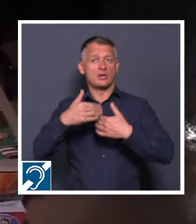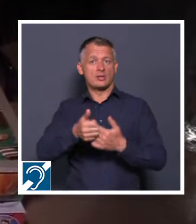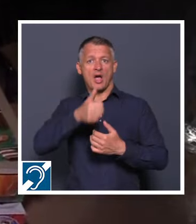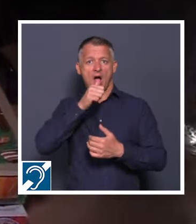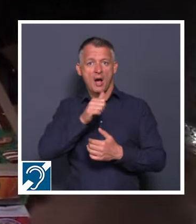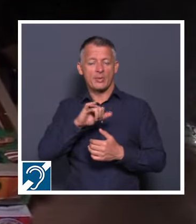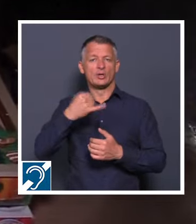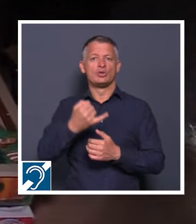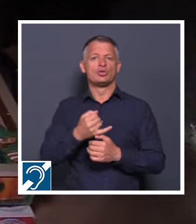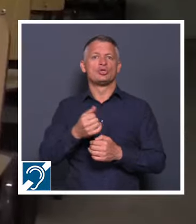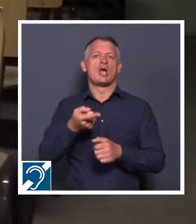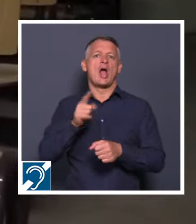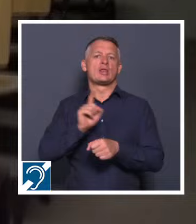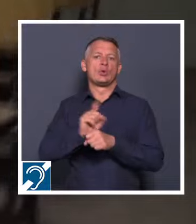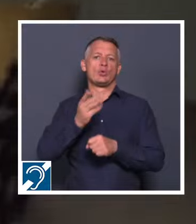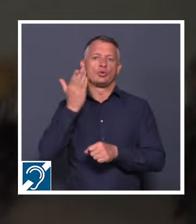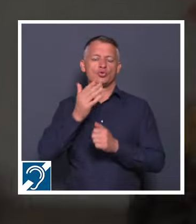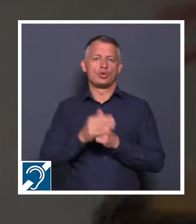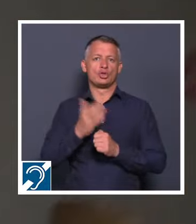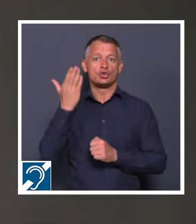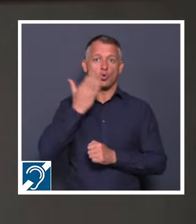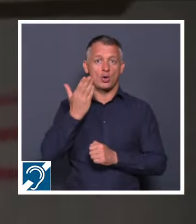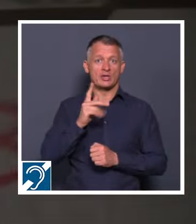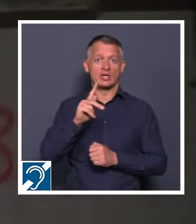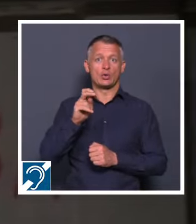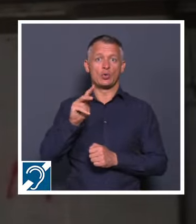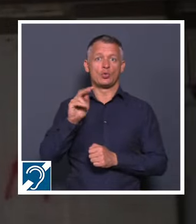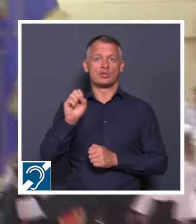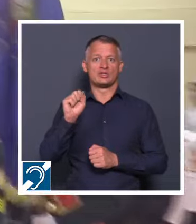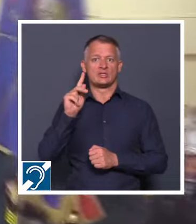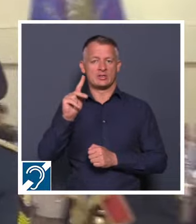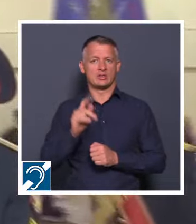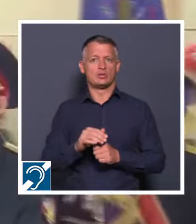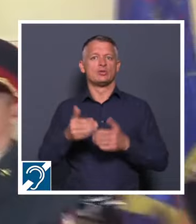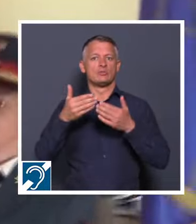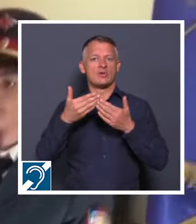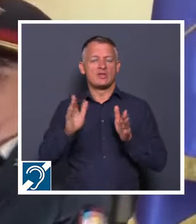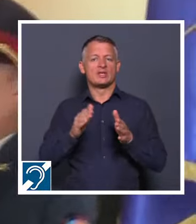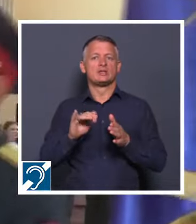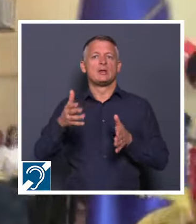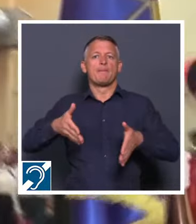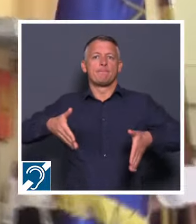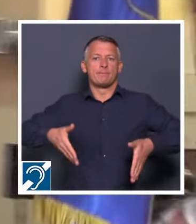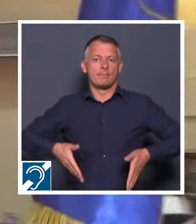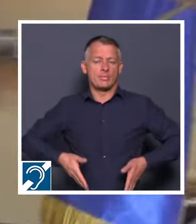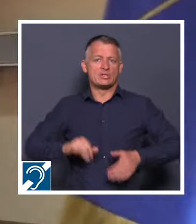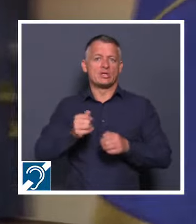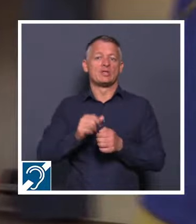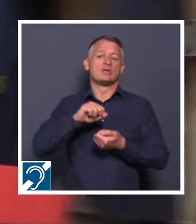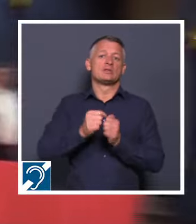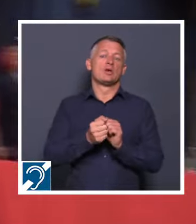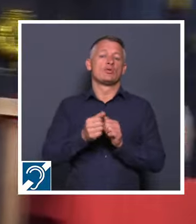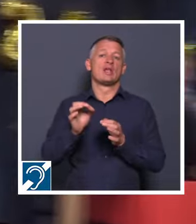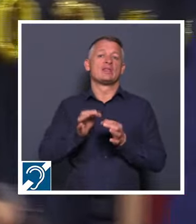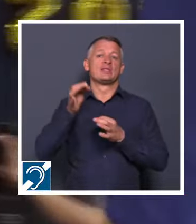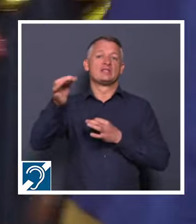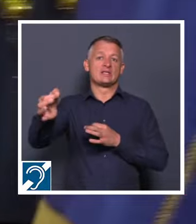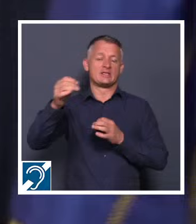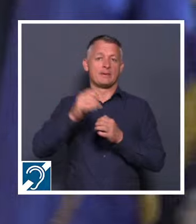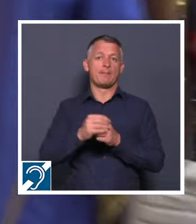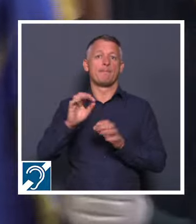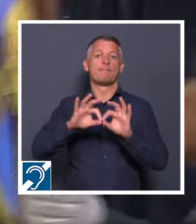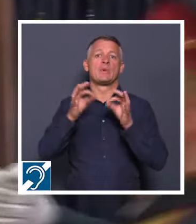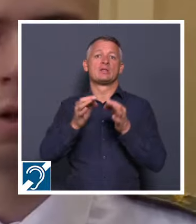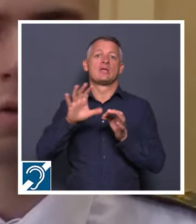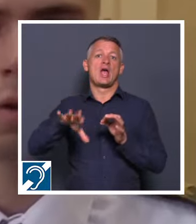rechizite. Școlile din Kursk vor funcționa parțial cu prezență fizică, parțial la distanță, părinții având opțiunea de a alege